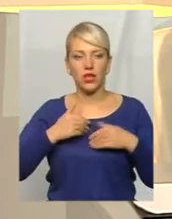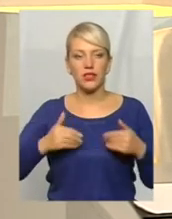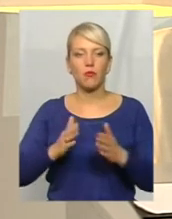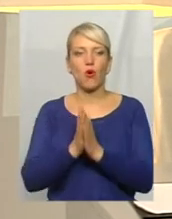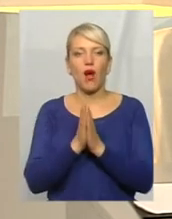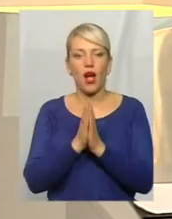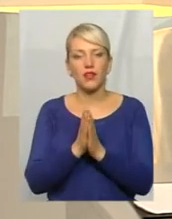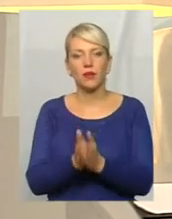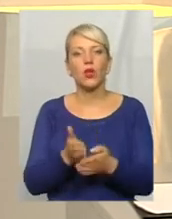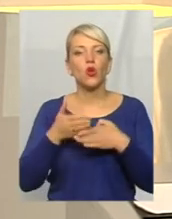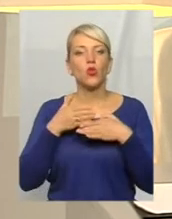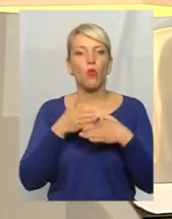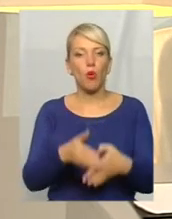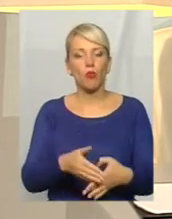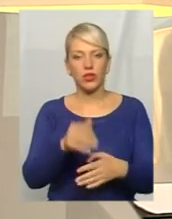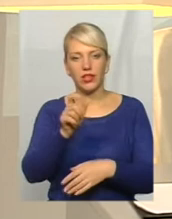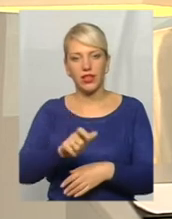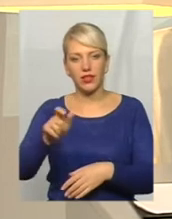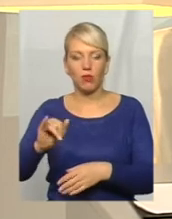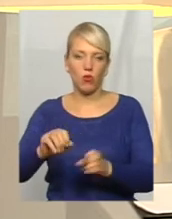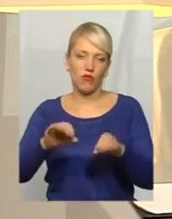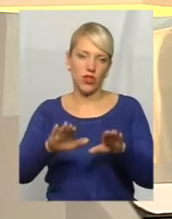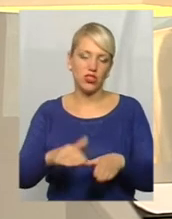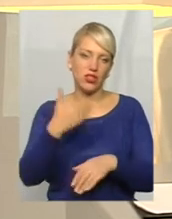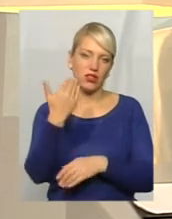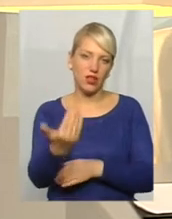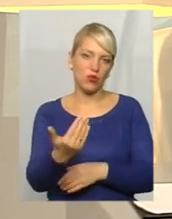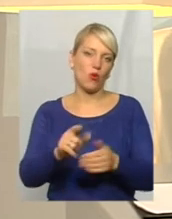проханням допомогти їм у вирішенні їхнього питання